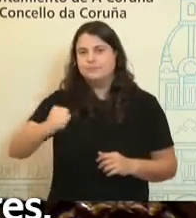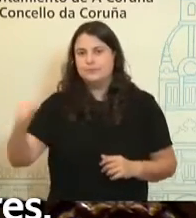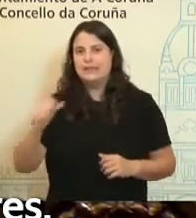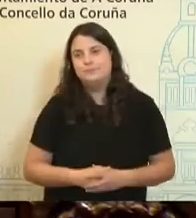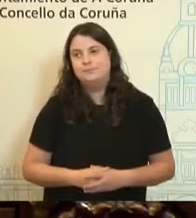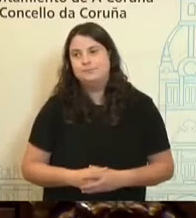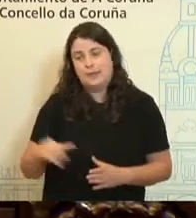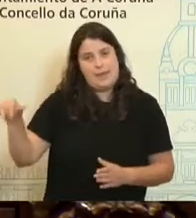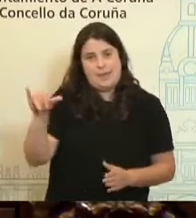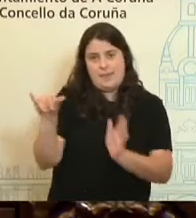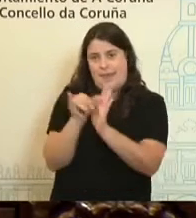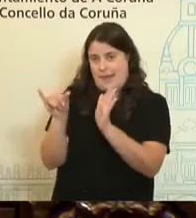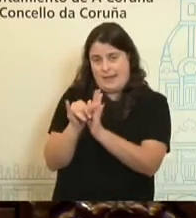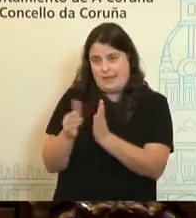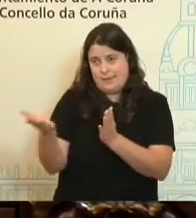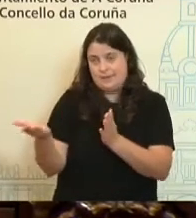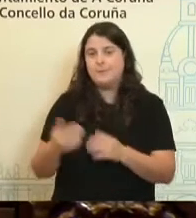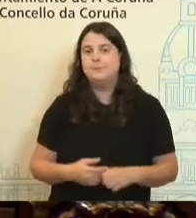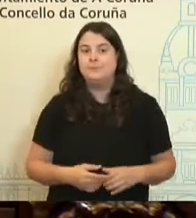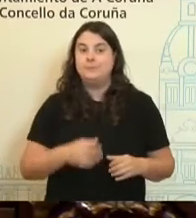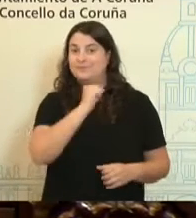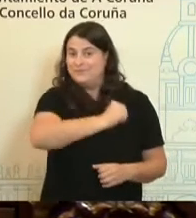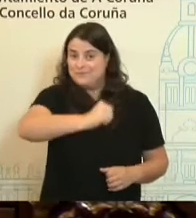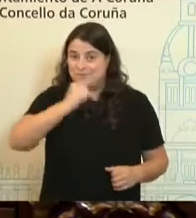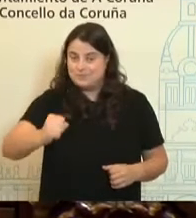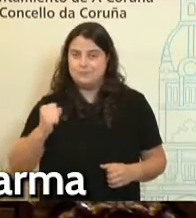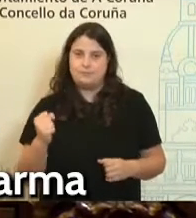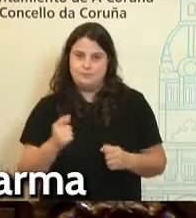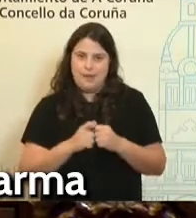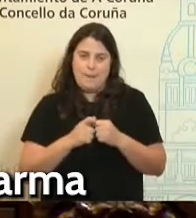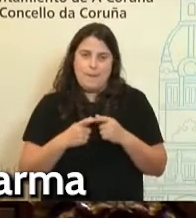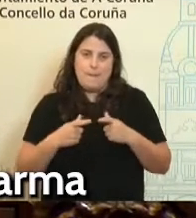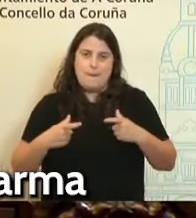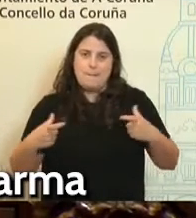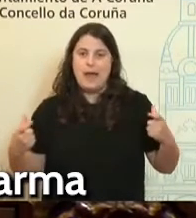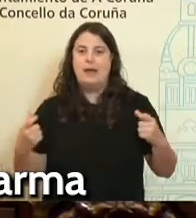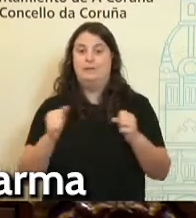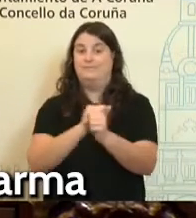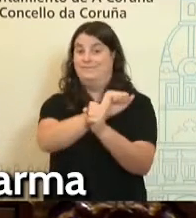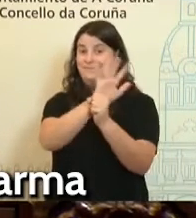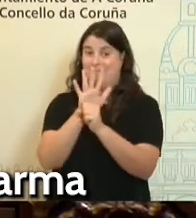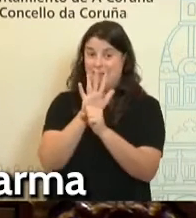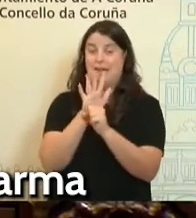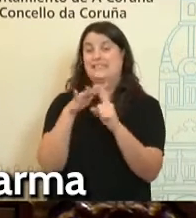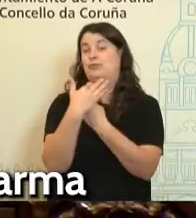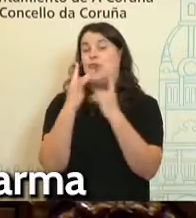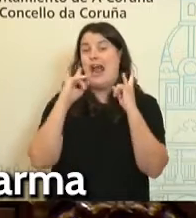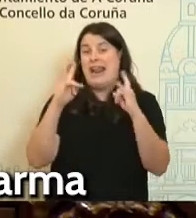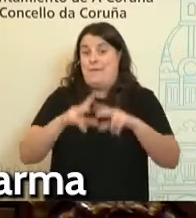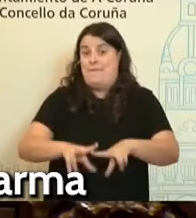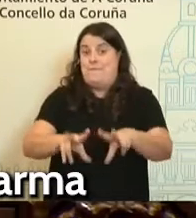36 mulleres. Estes crimes, como estamos a ver, aumentaron xusto tras a fin do estado de